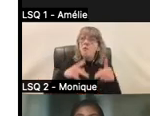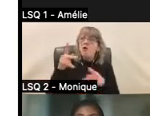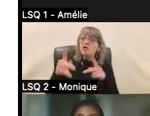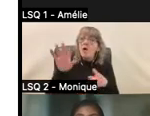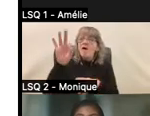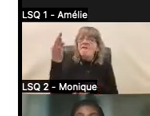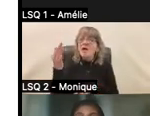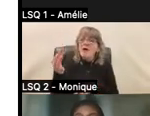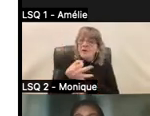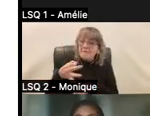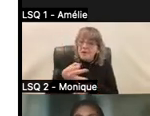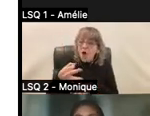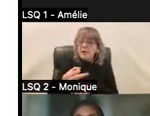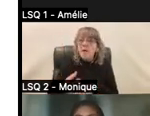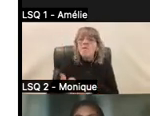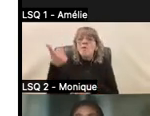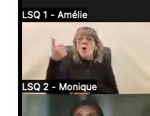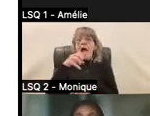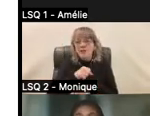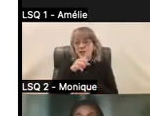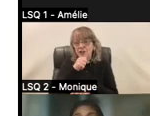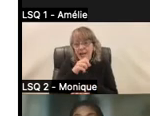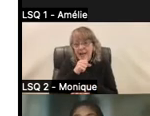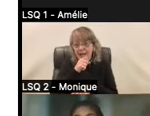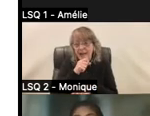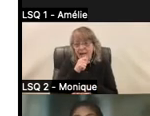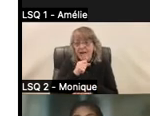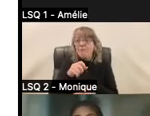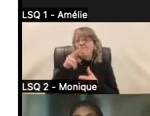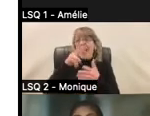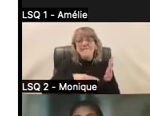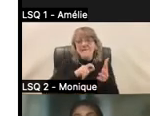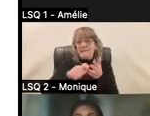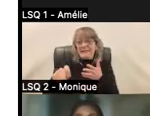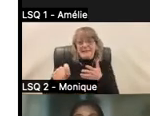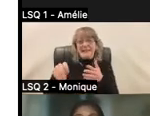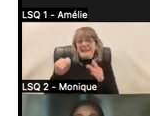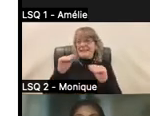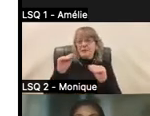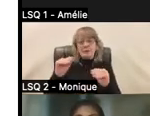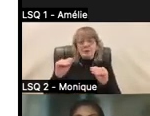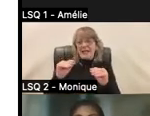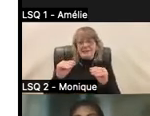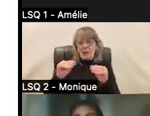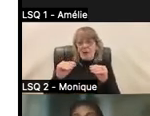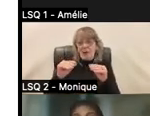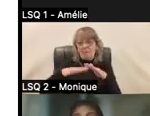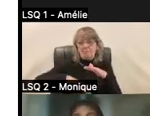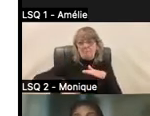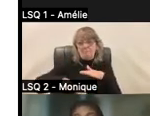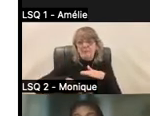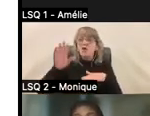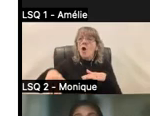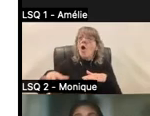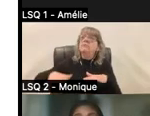francophone minoritaire est plus âgée, a des niveaux d'alphabétisation et d'éducation inférieurs à ceux de l'ensemble de la